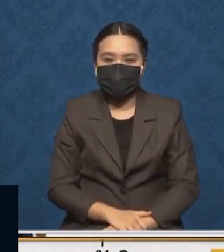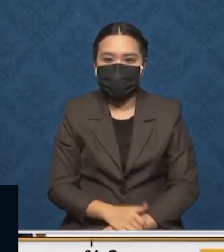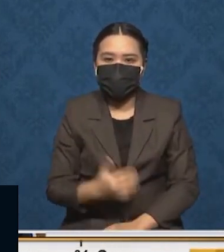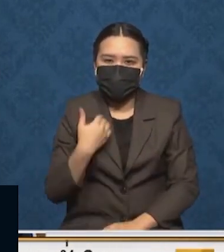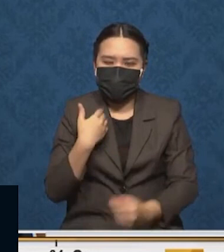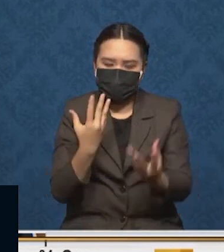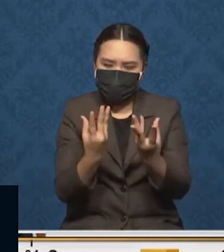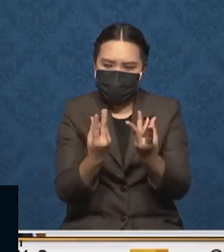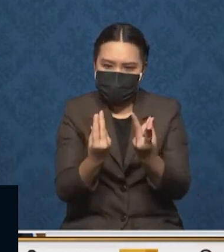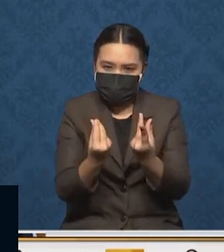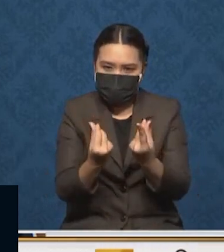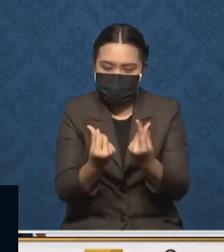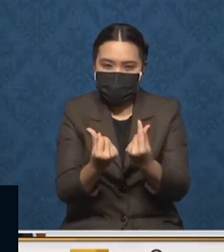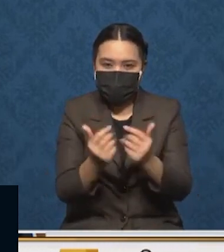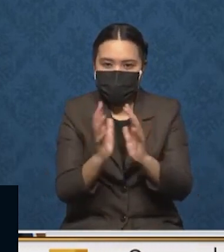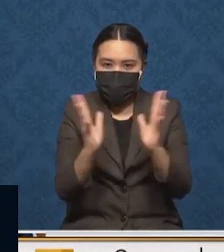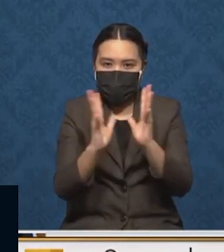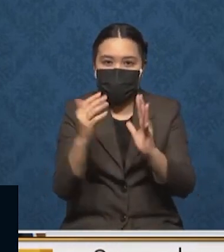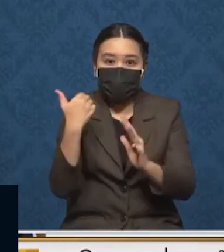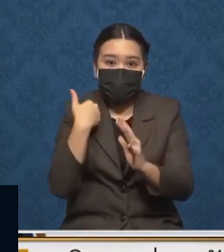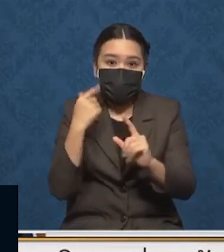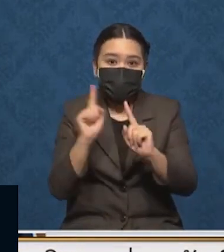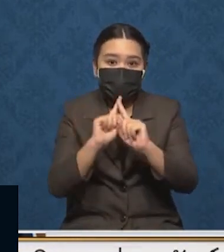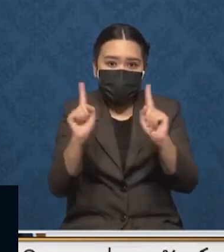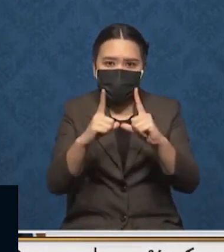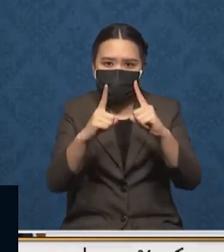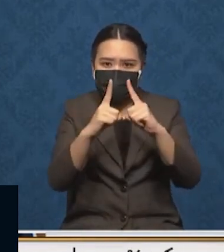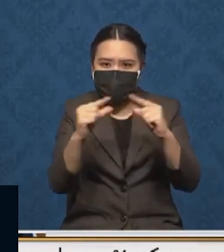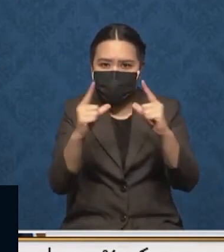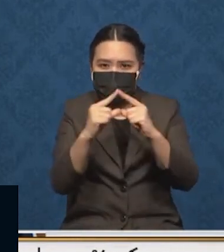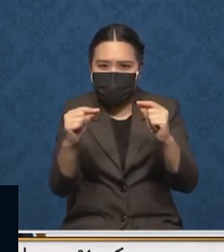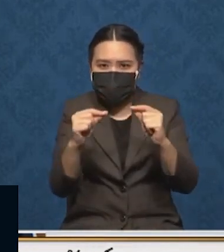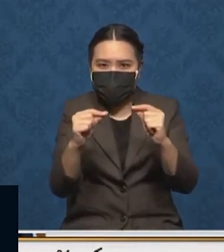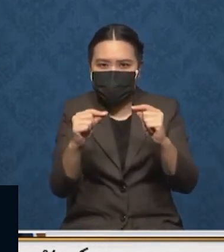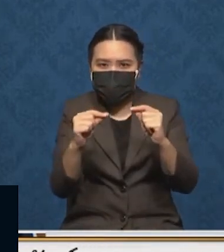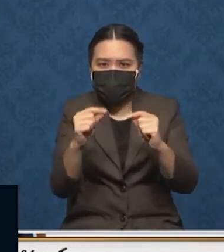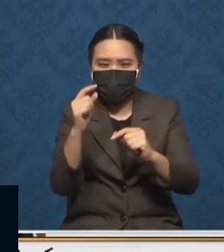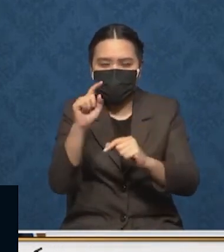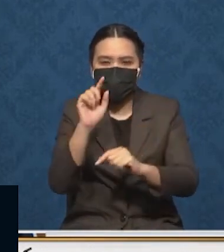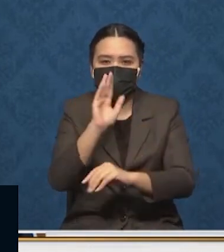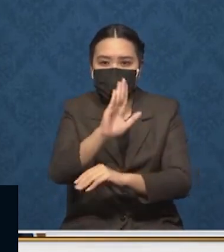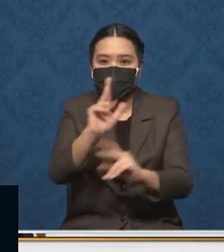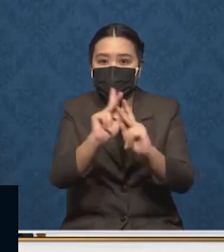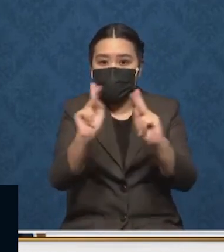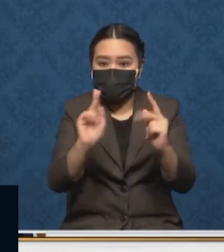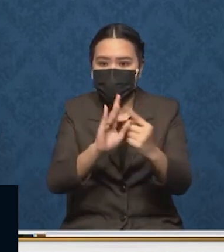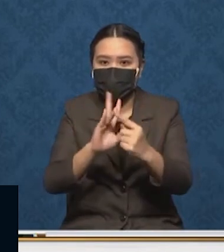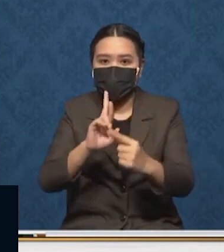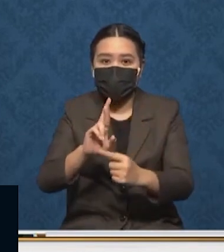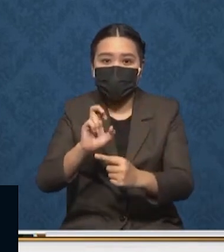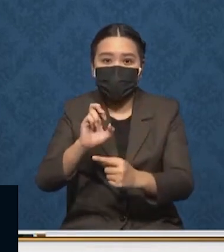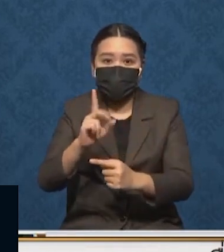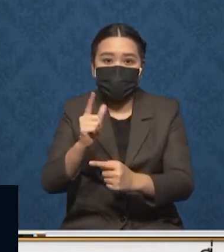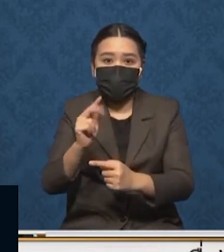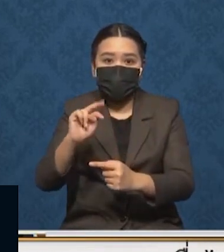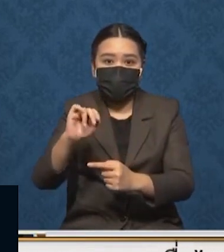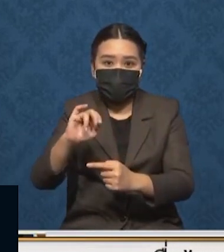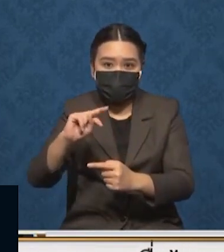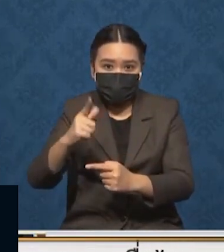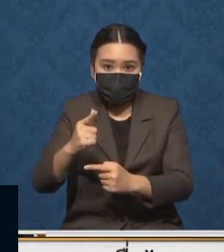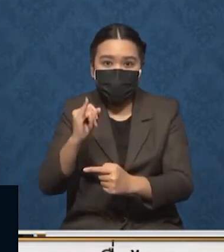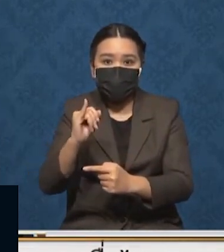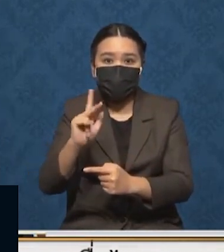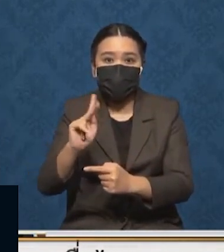ที่มากครับแต่บางประเด็นนั้นเป็นประเด็นที่เหมือนกับท่านกรรมธิการท่านเรืองไกรรีกิจวัฒนะที่ได้พูดเมื่อสัก